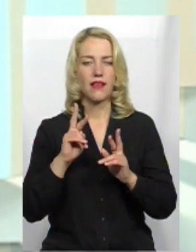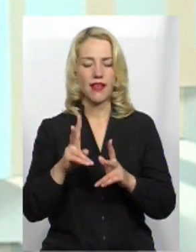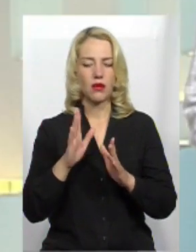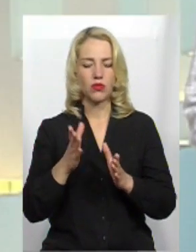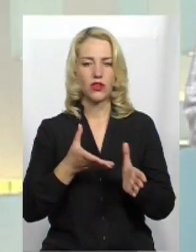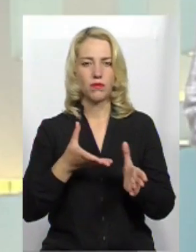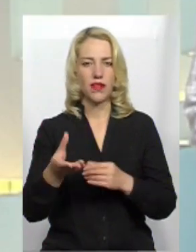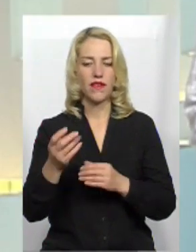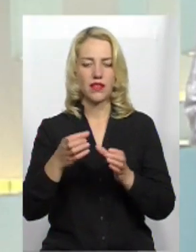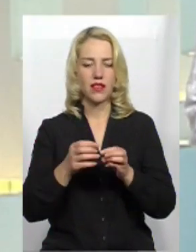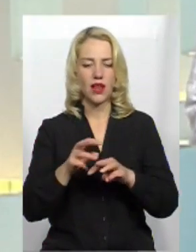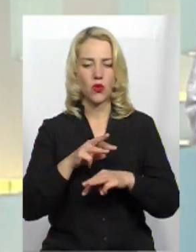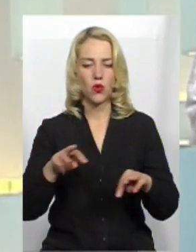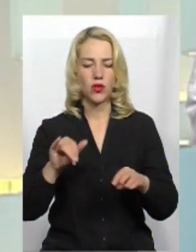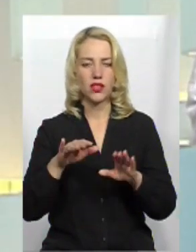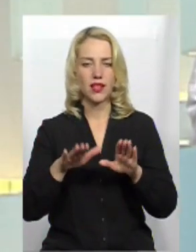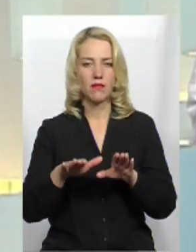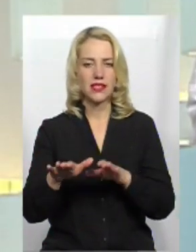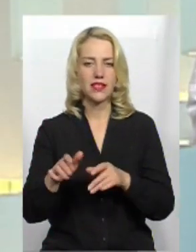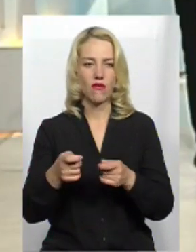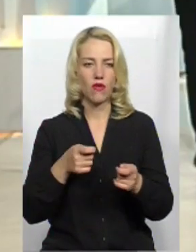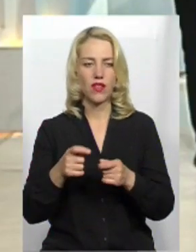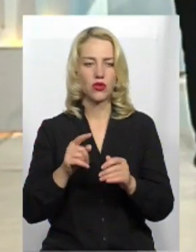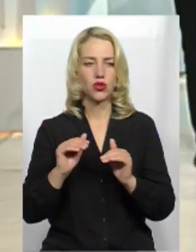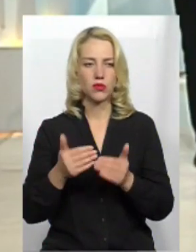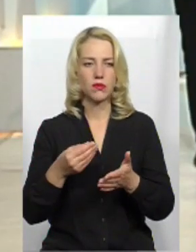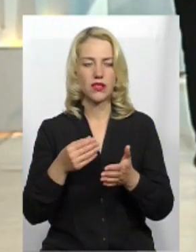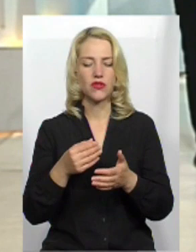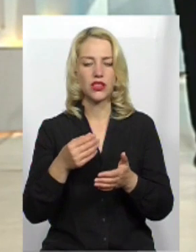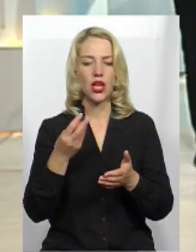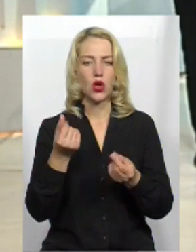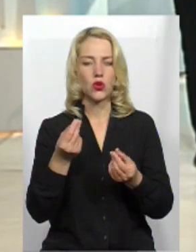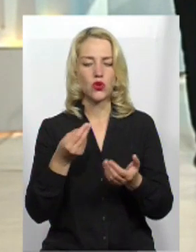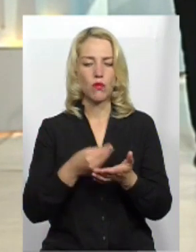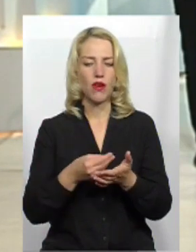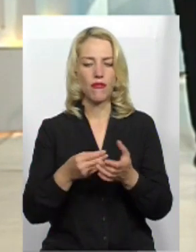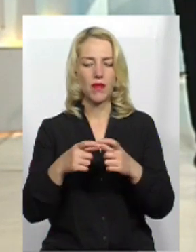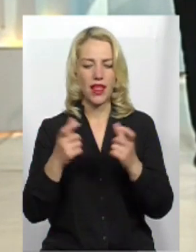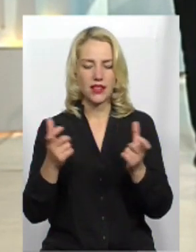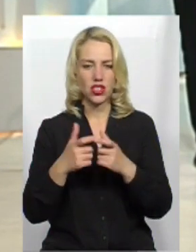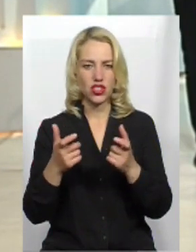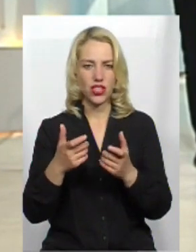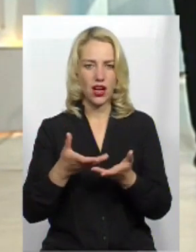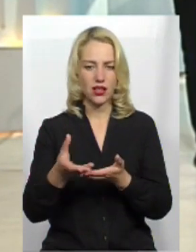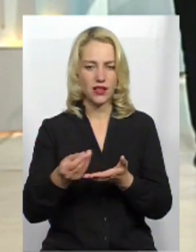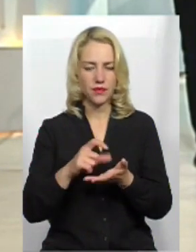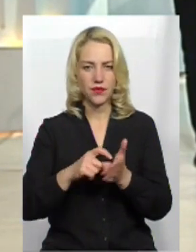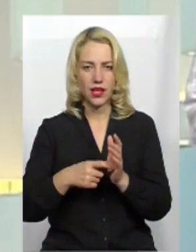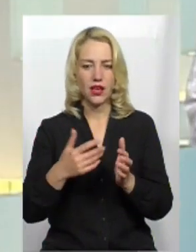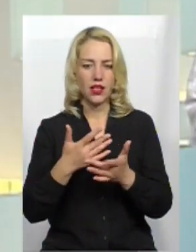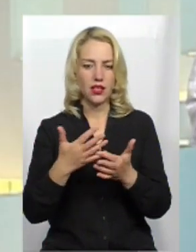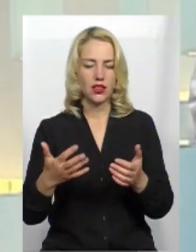впливати на уряд і на місцеву владу, щоб от зменшувати суми в платіжках, оновлювати школи, садочки, взагалі на ці зміни в